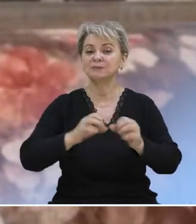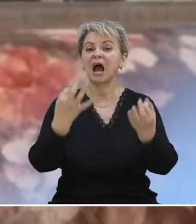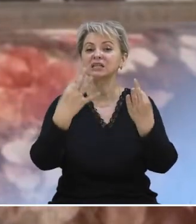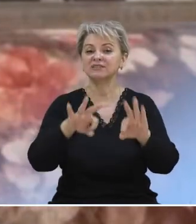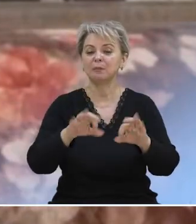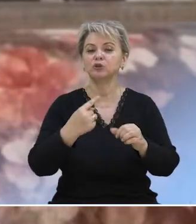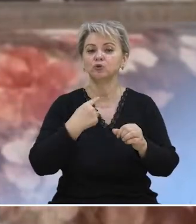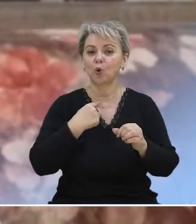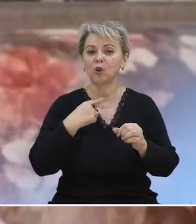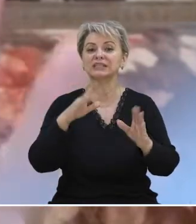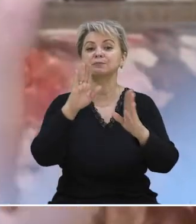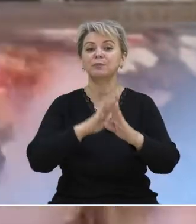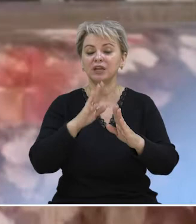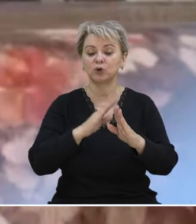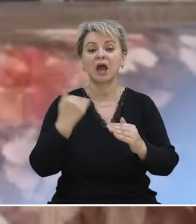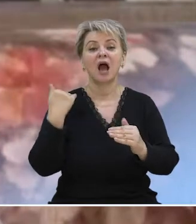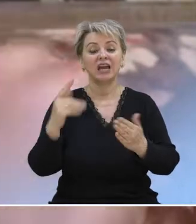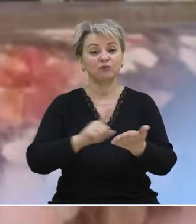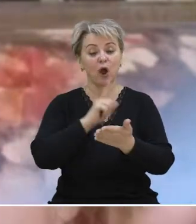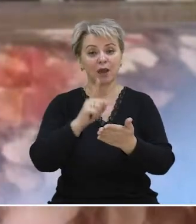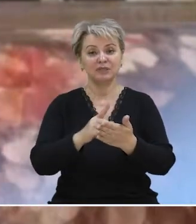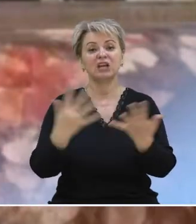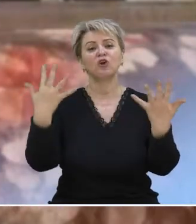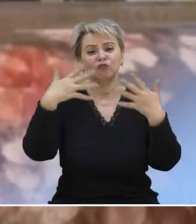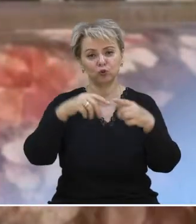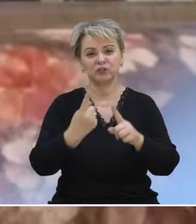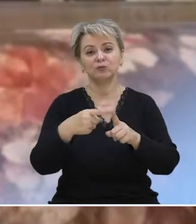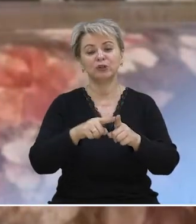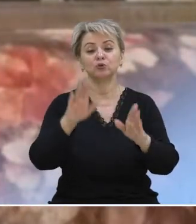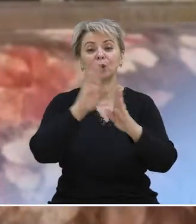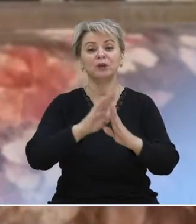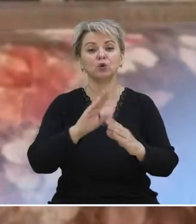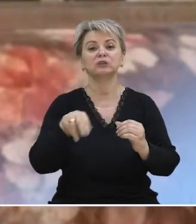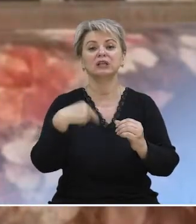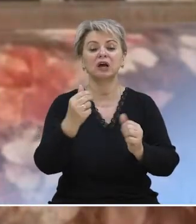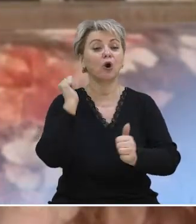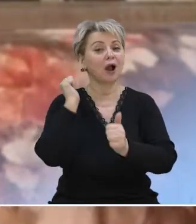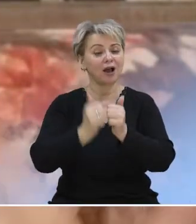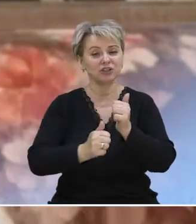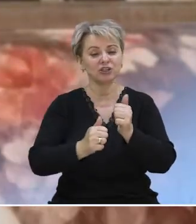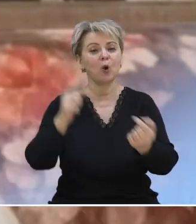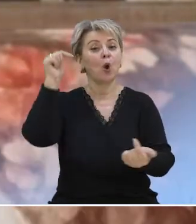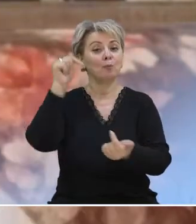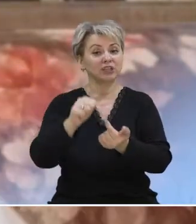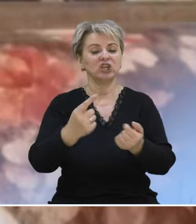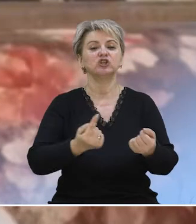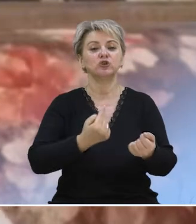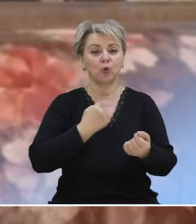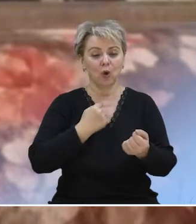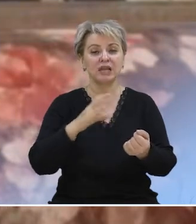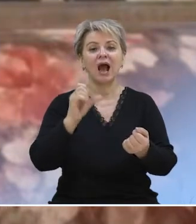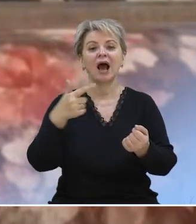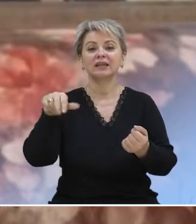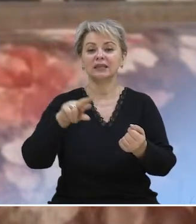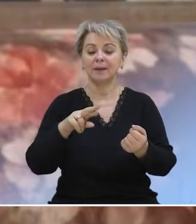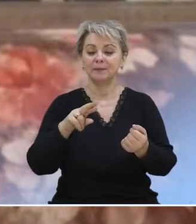смелость освободить голос природный. А в него вы обязательно влюбитесь, потому что природа дала каждому подходящий